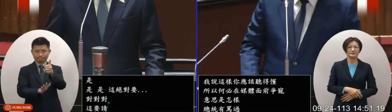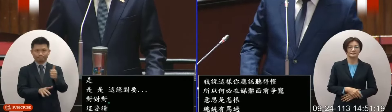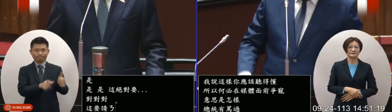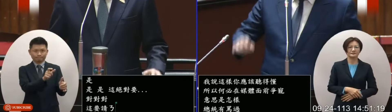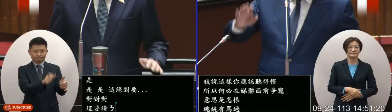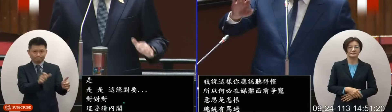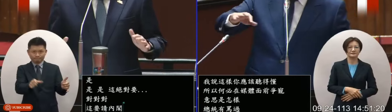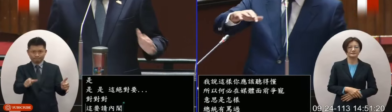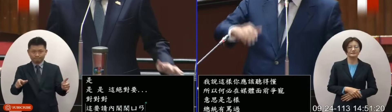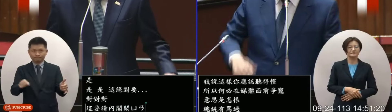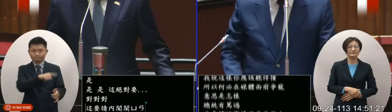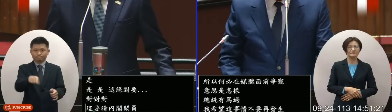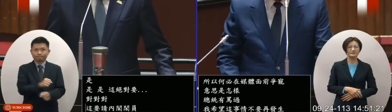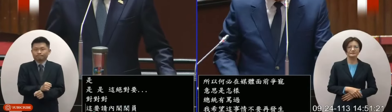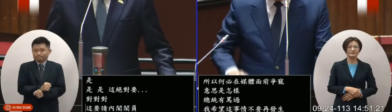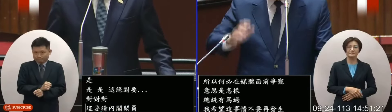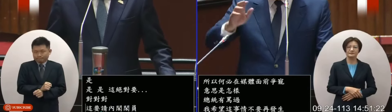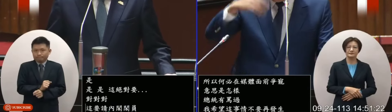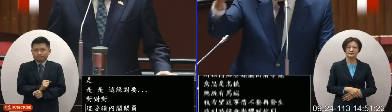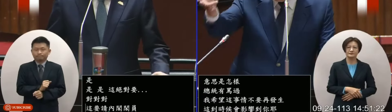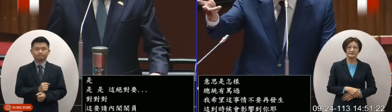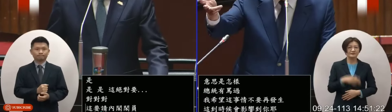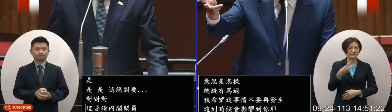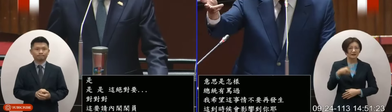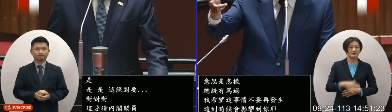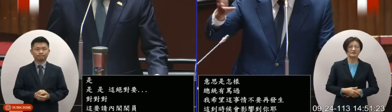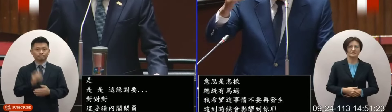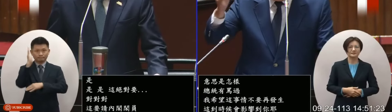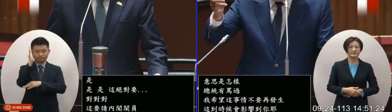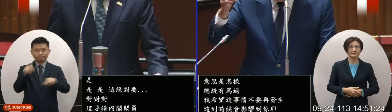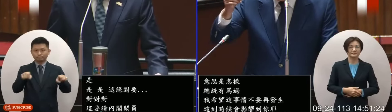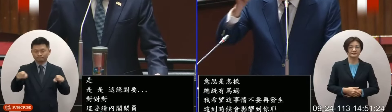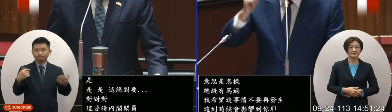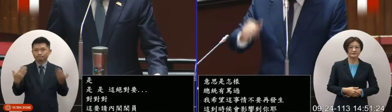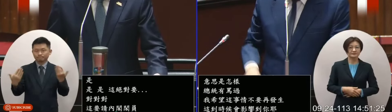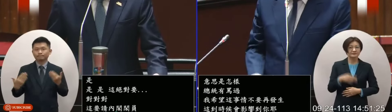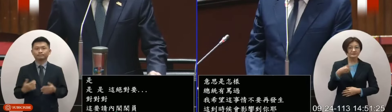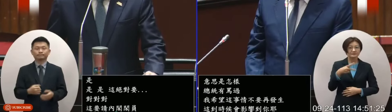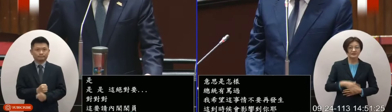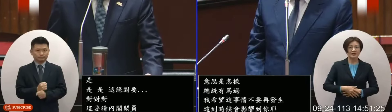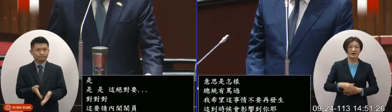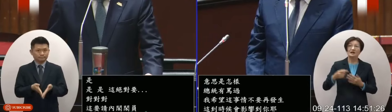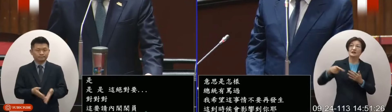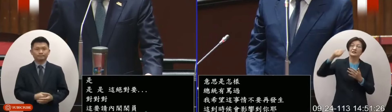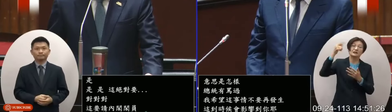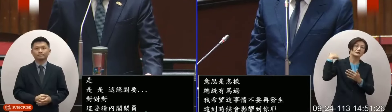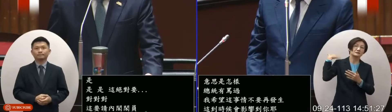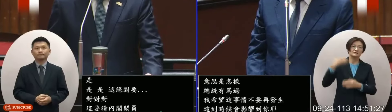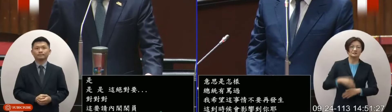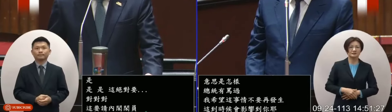当。真正坚守家己这个分寸， 看对 对政策清清楚楚、严肃处理。 哦，